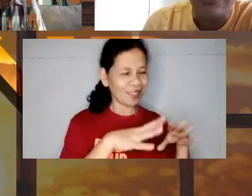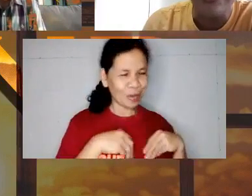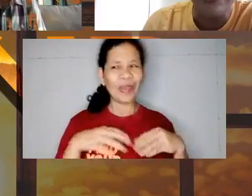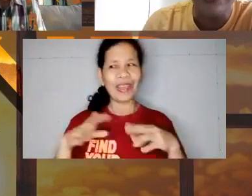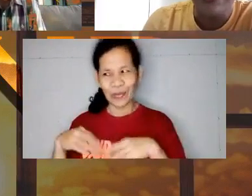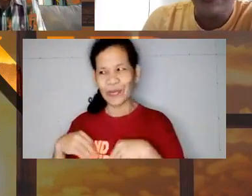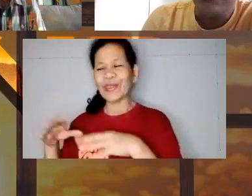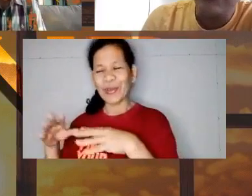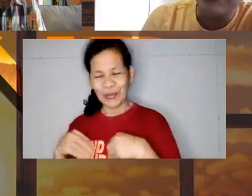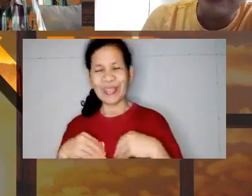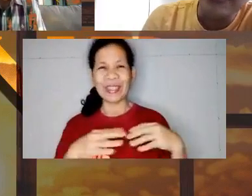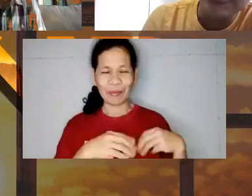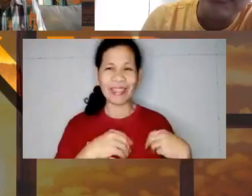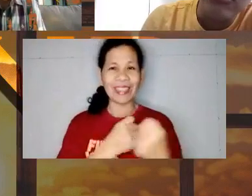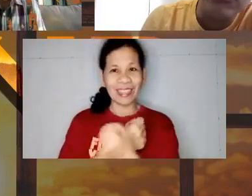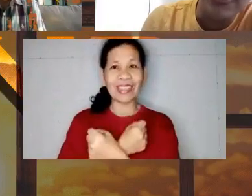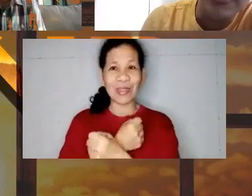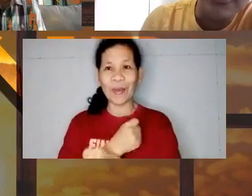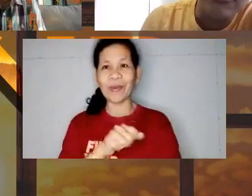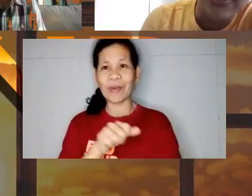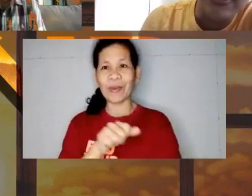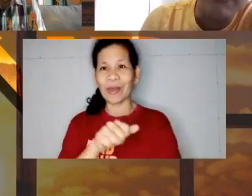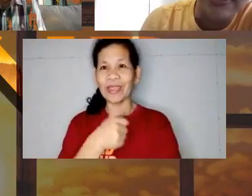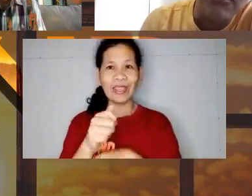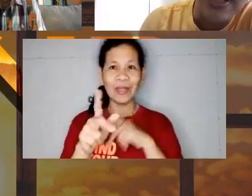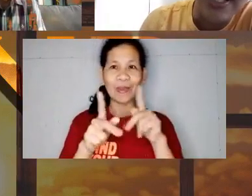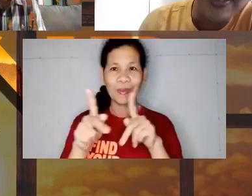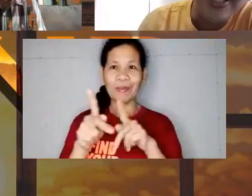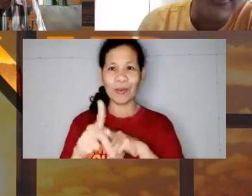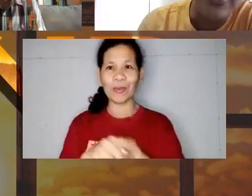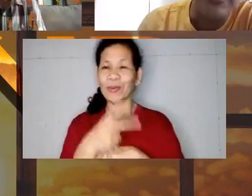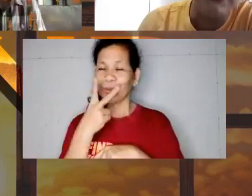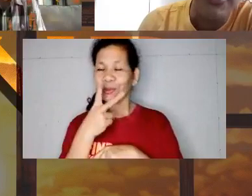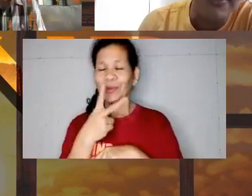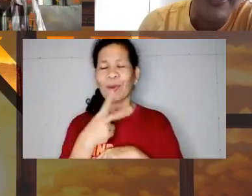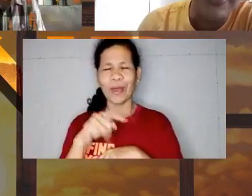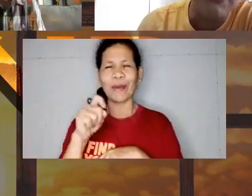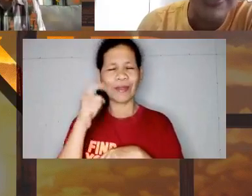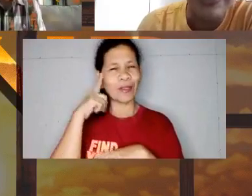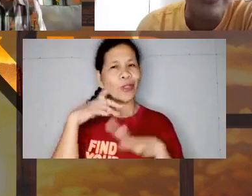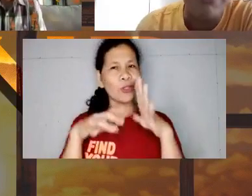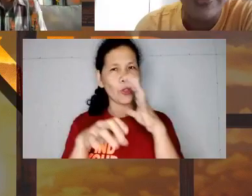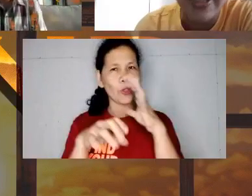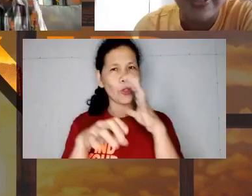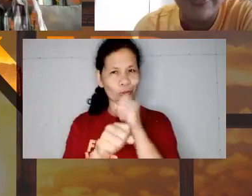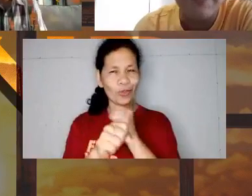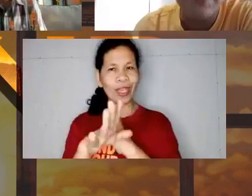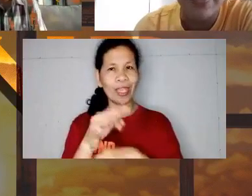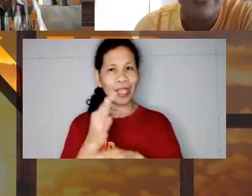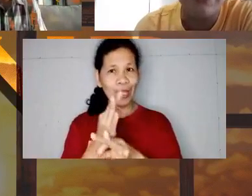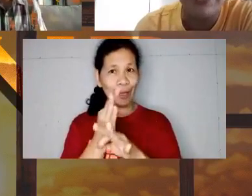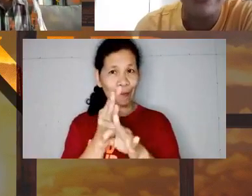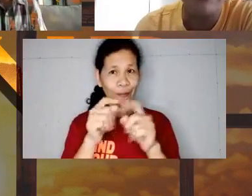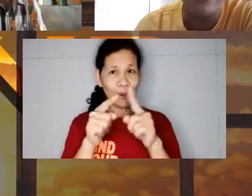natin yung ating devotional ngayon ay magtiwala tayo at magtapat tayo sa maliliit na bagay.